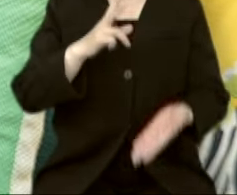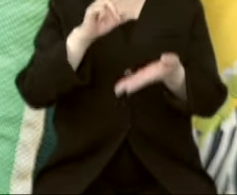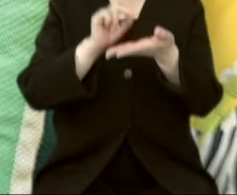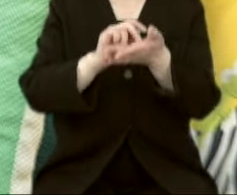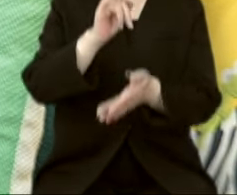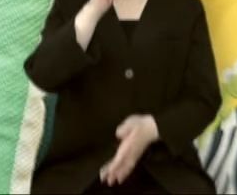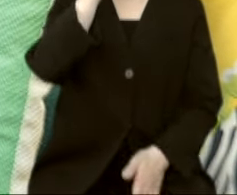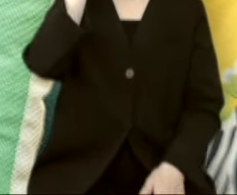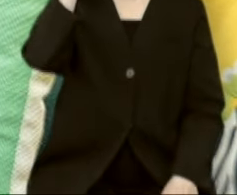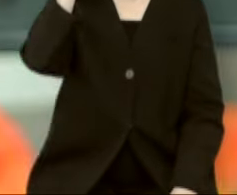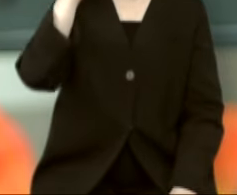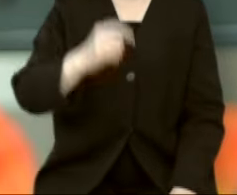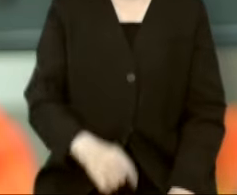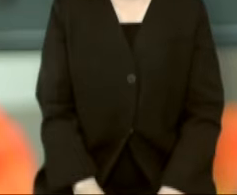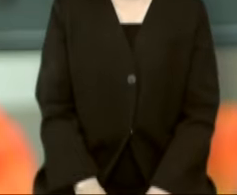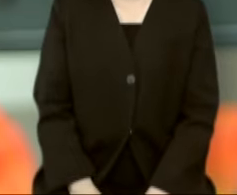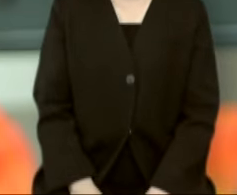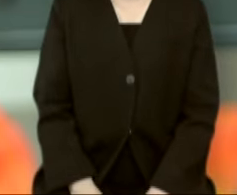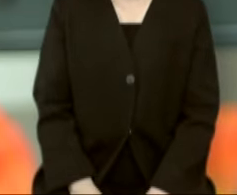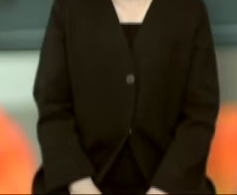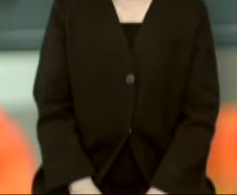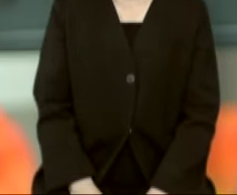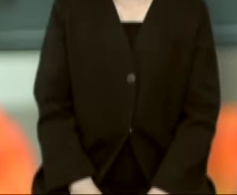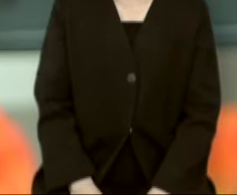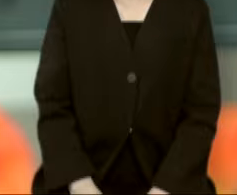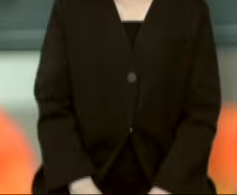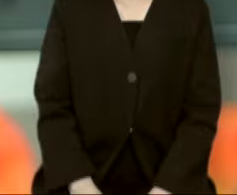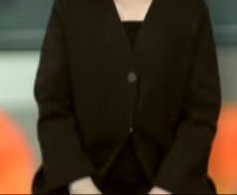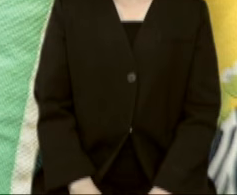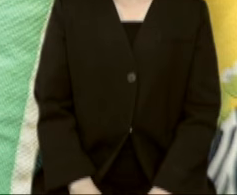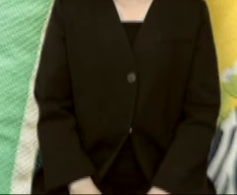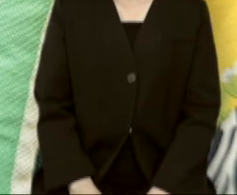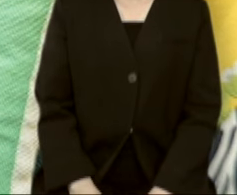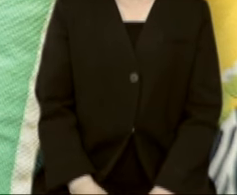문제가 있구나라고 생각이 들었어요. 그래서 저는